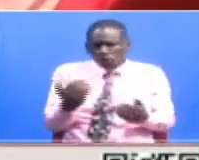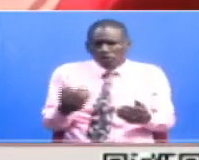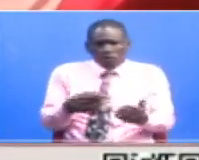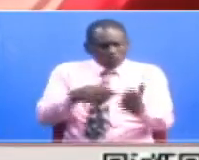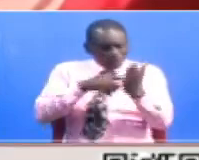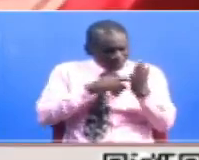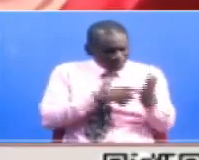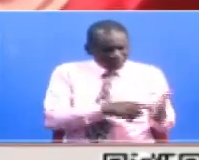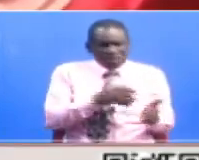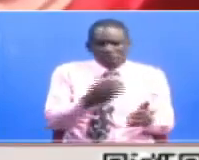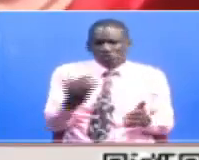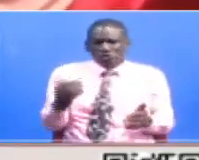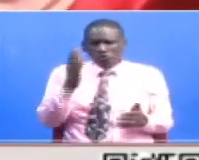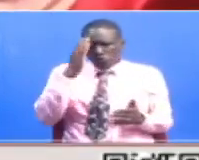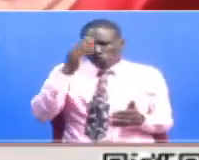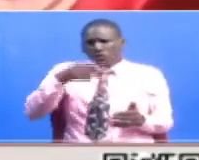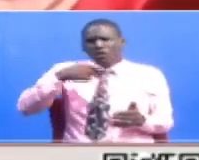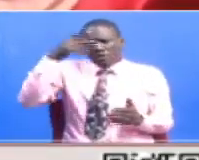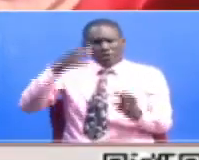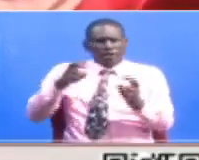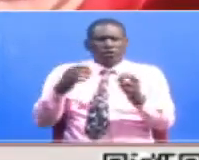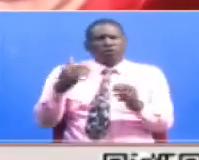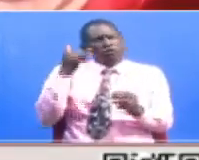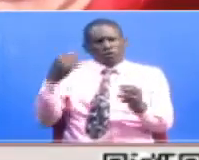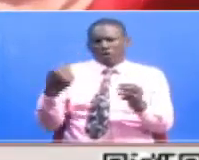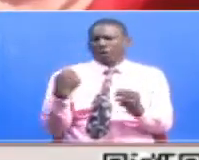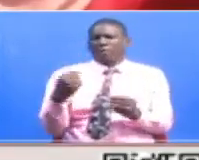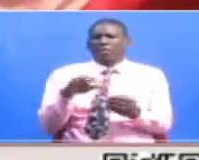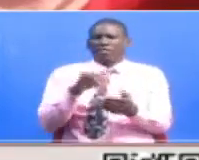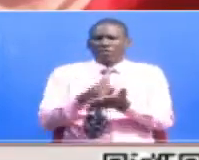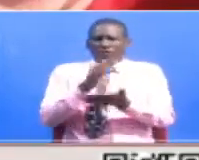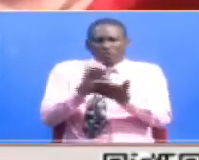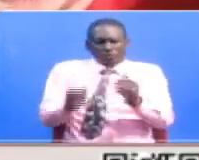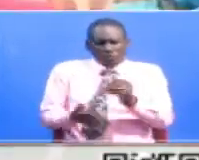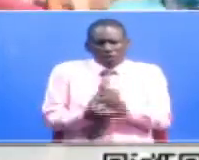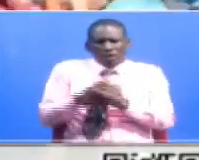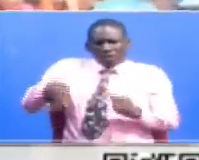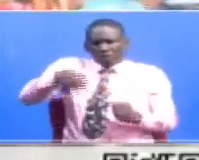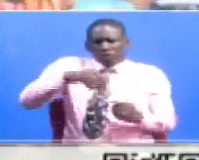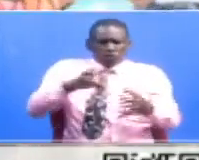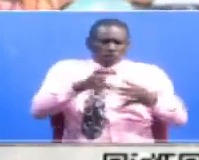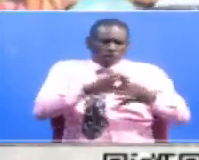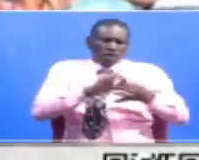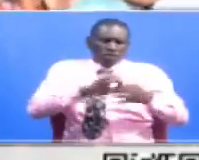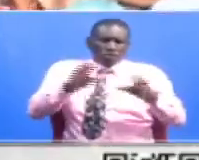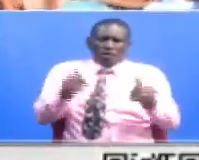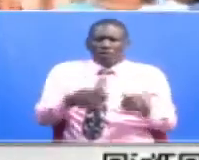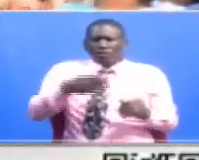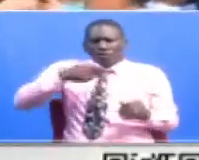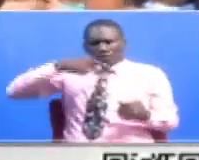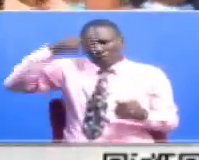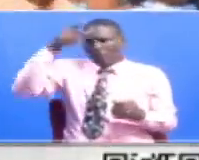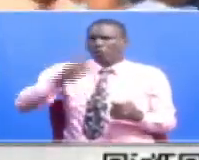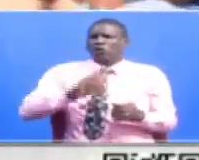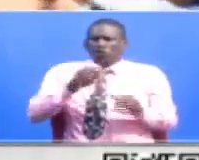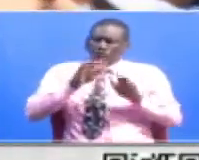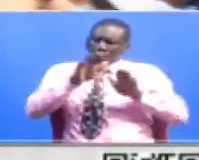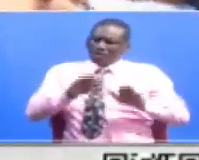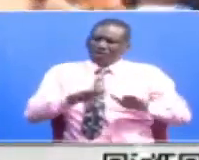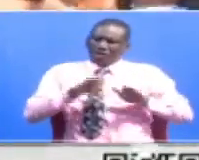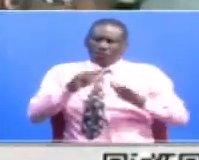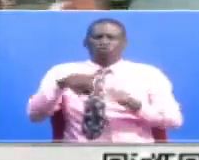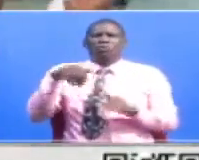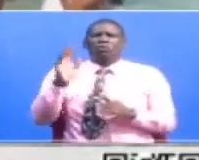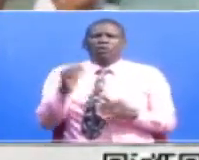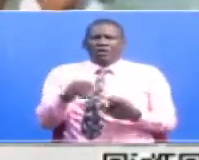emphasize on these kids to know their parents' contact, because that is something that help us to do the linkages. Na wazazi wametakiwa kuwa waangalifu